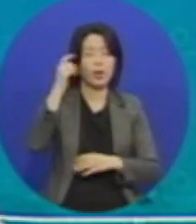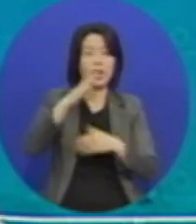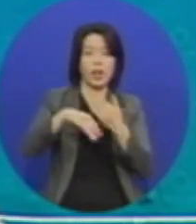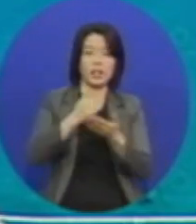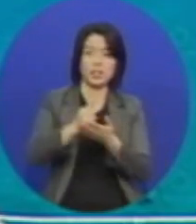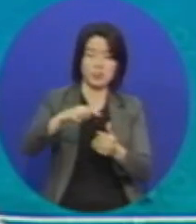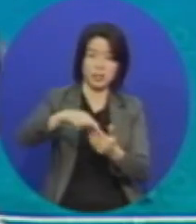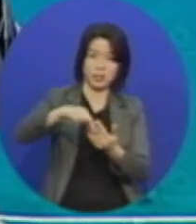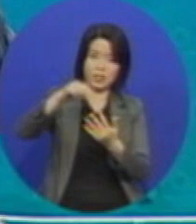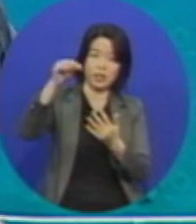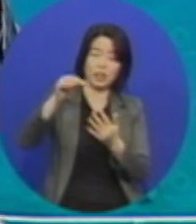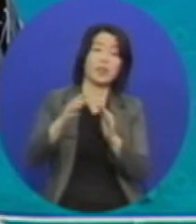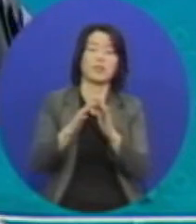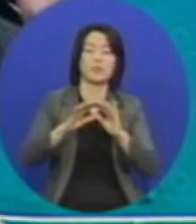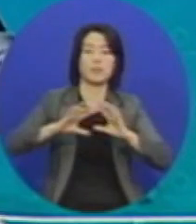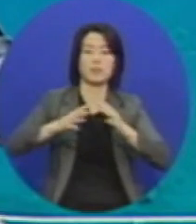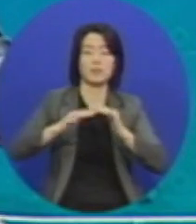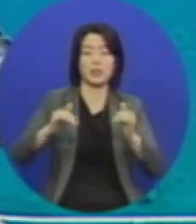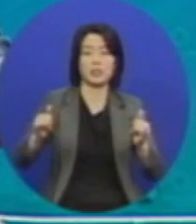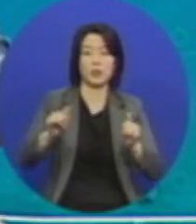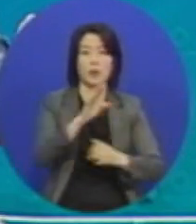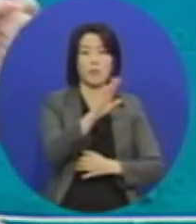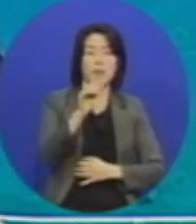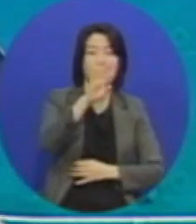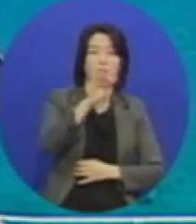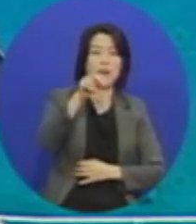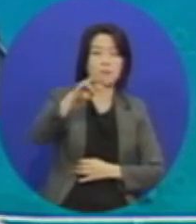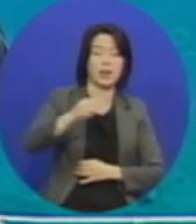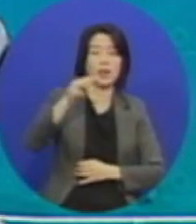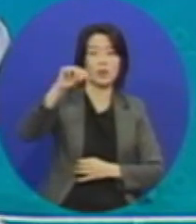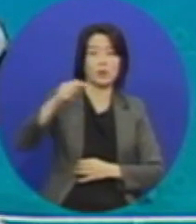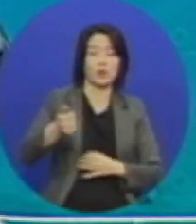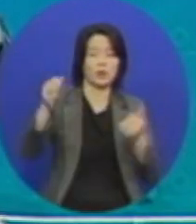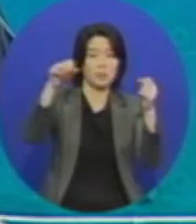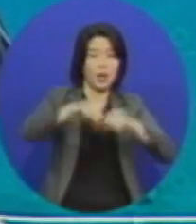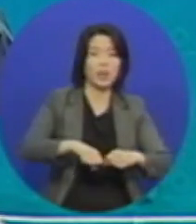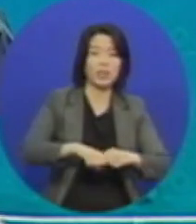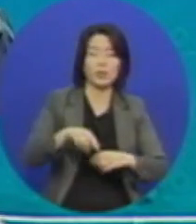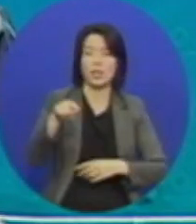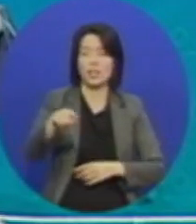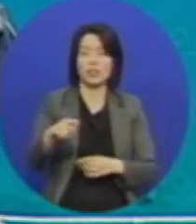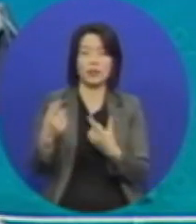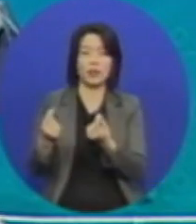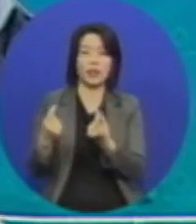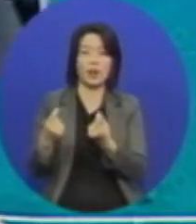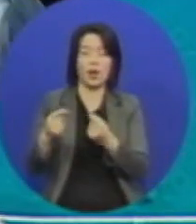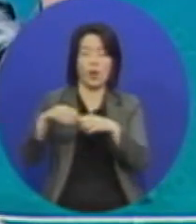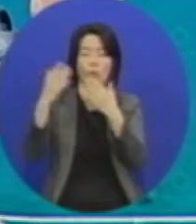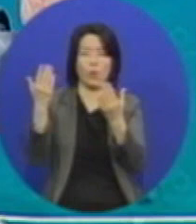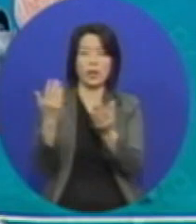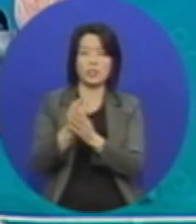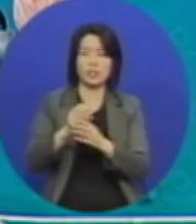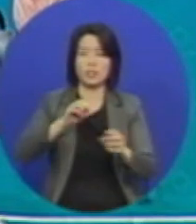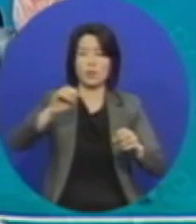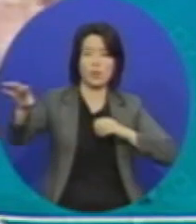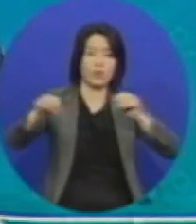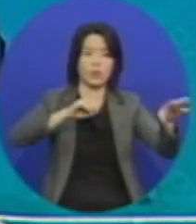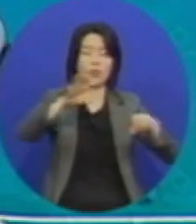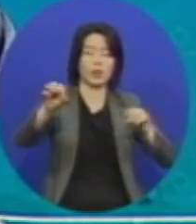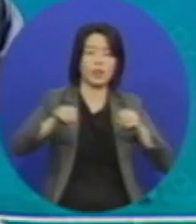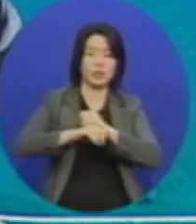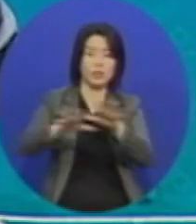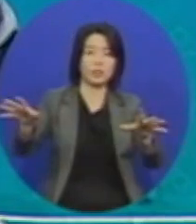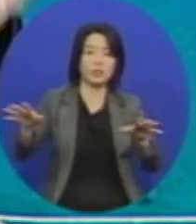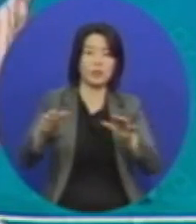백성을 바벨론의 망하게 하고 하나님의 백성을 이렇게 완전히 전세계 다 흩어 버리고